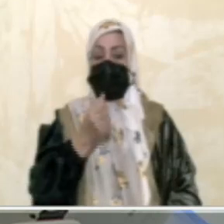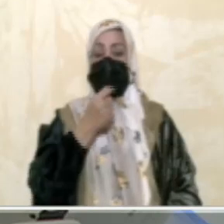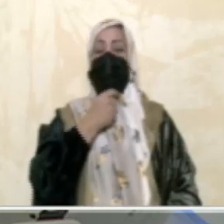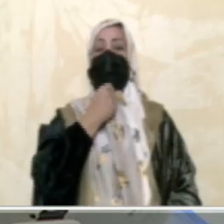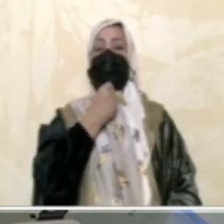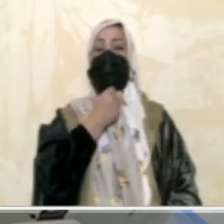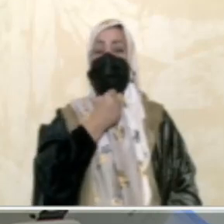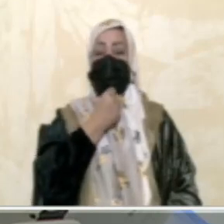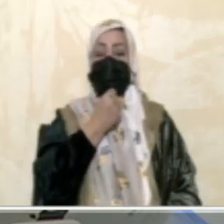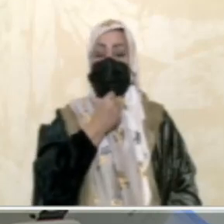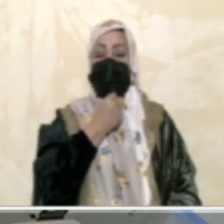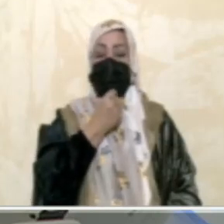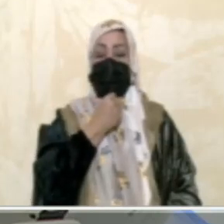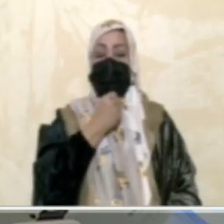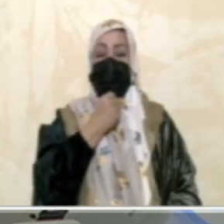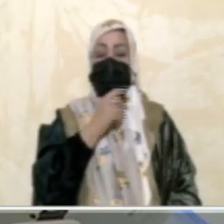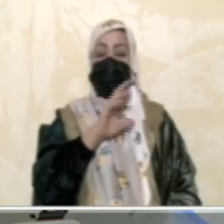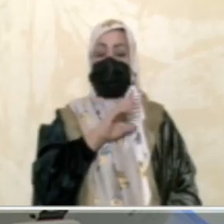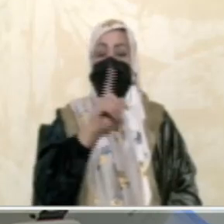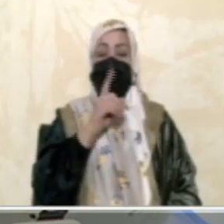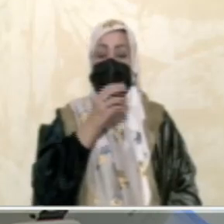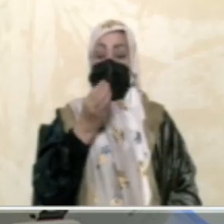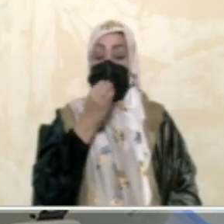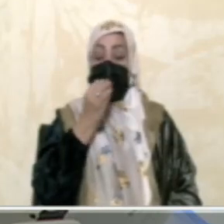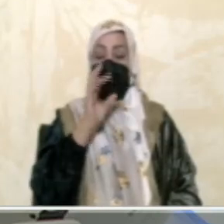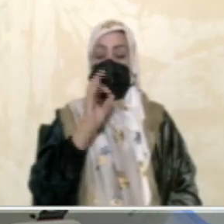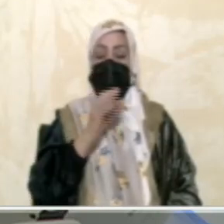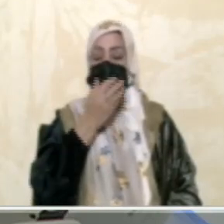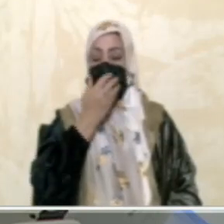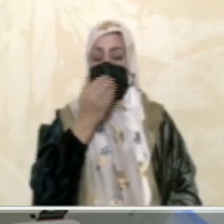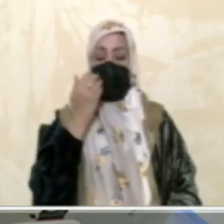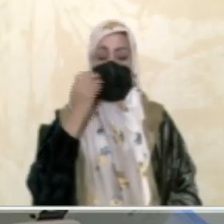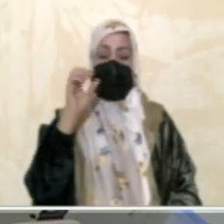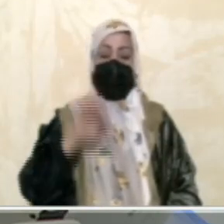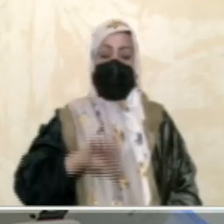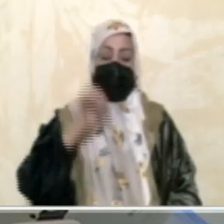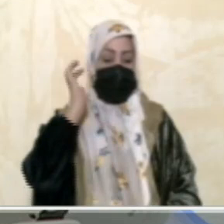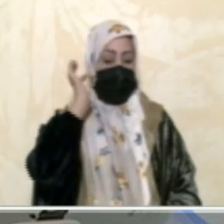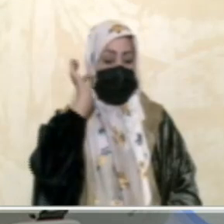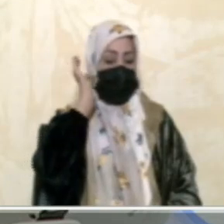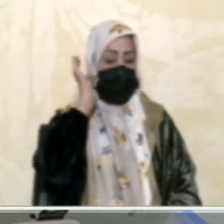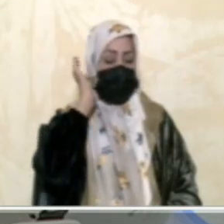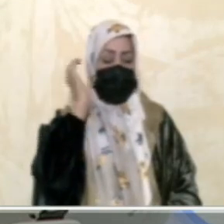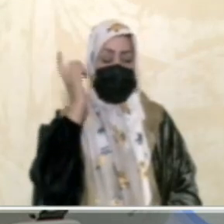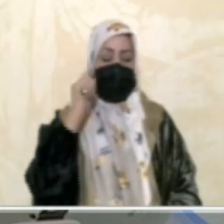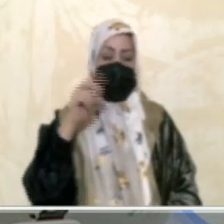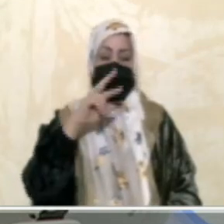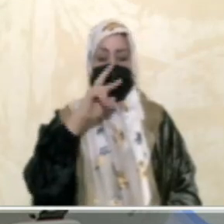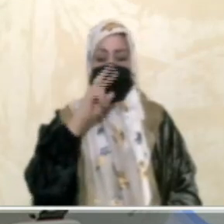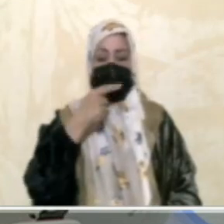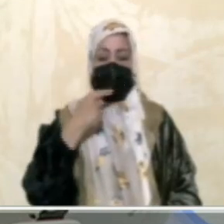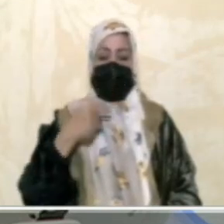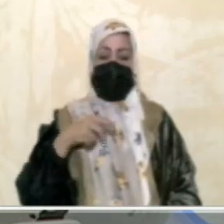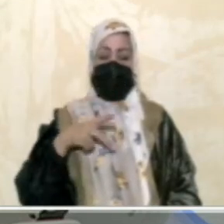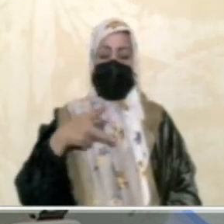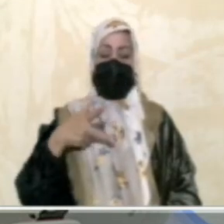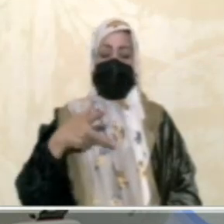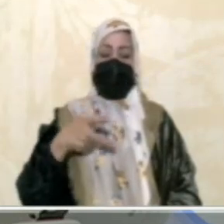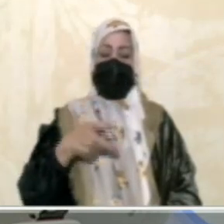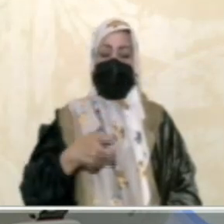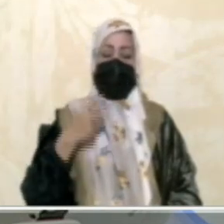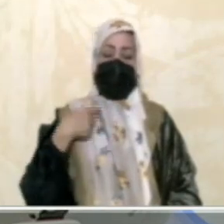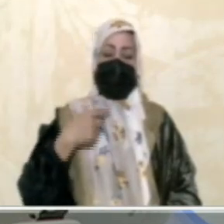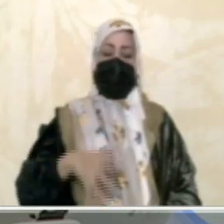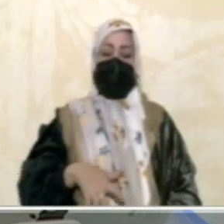مفطرا وكذلك منفذ الدبر لانه يفضي الى المعده وبالتالي قطره